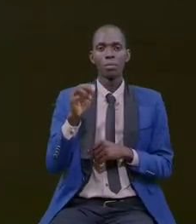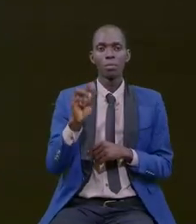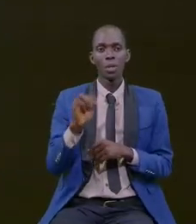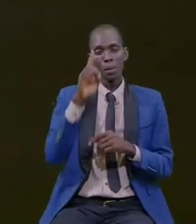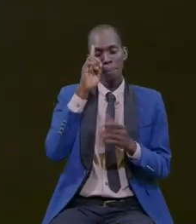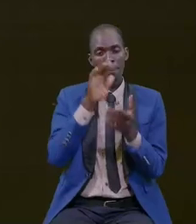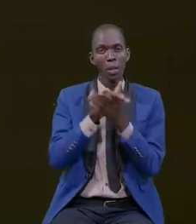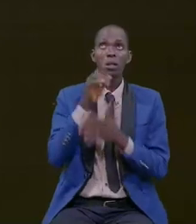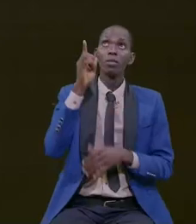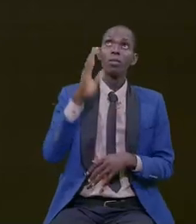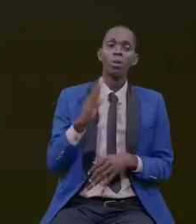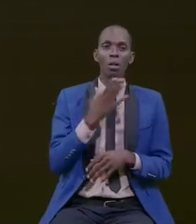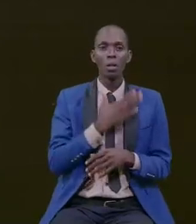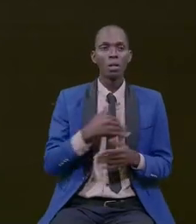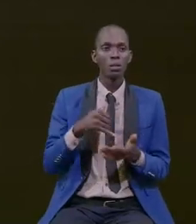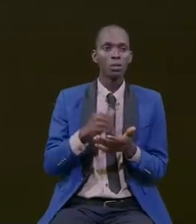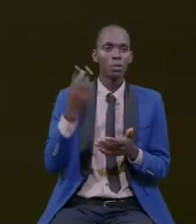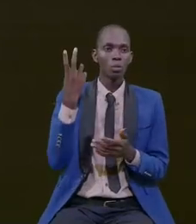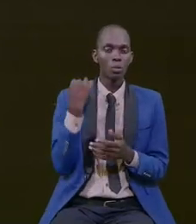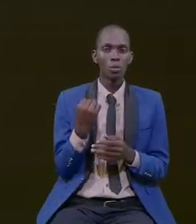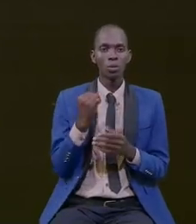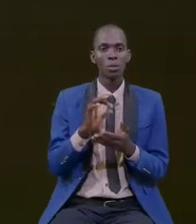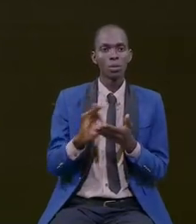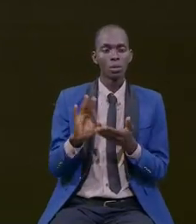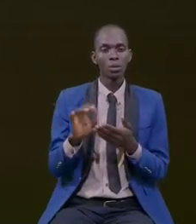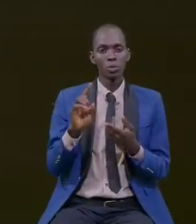et cela lui fut imputé à